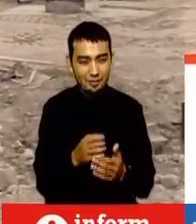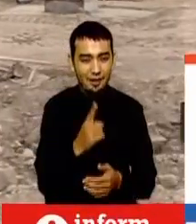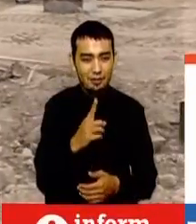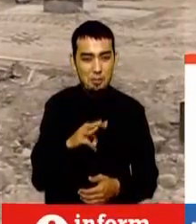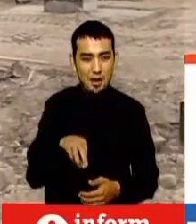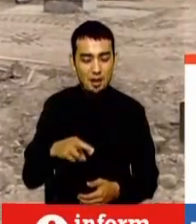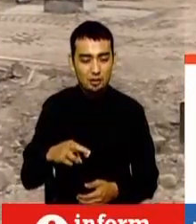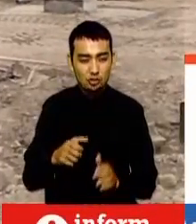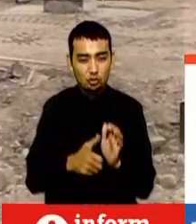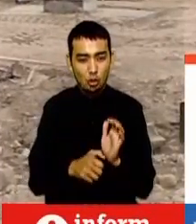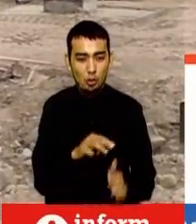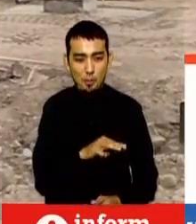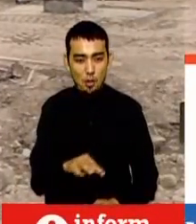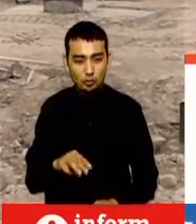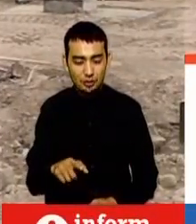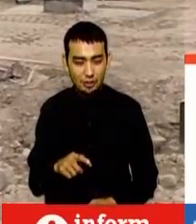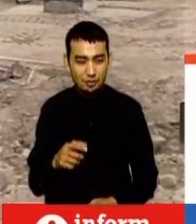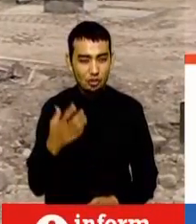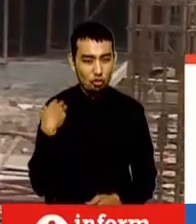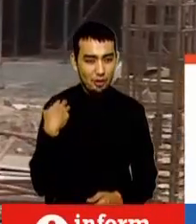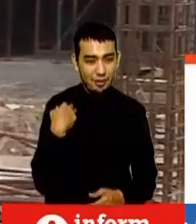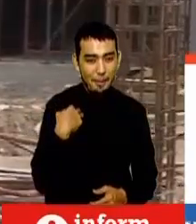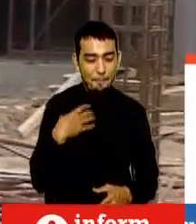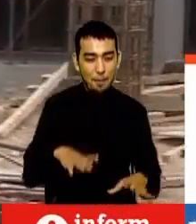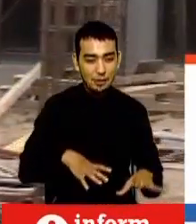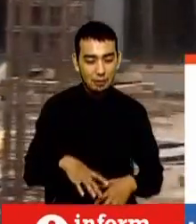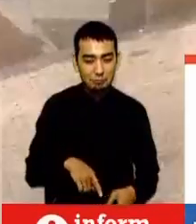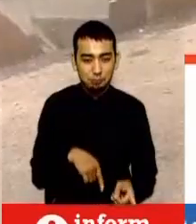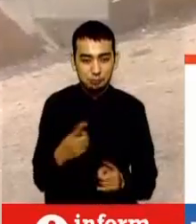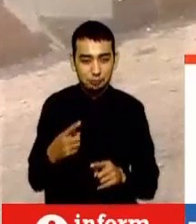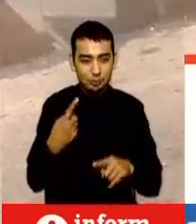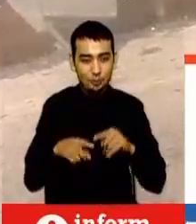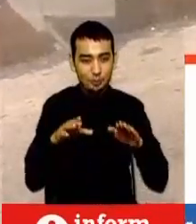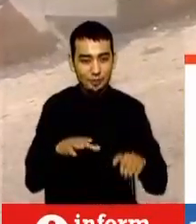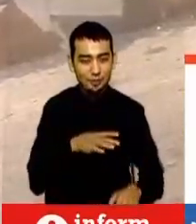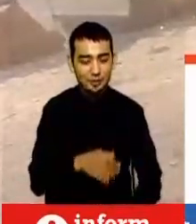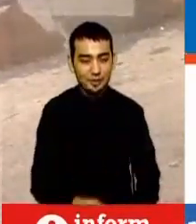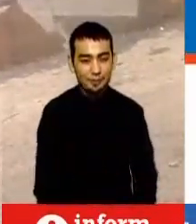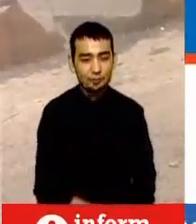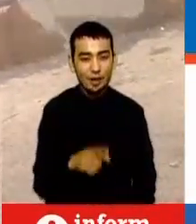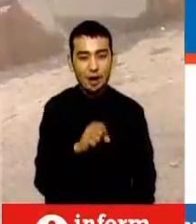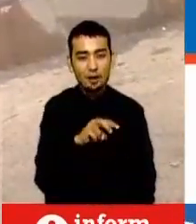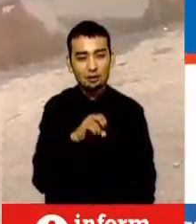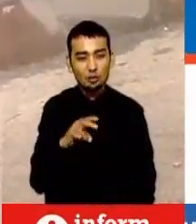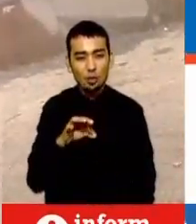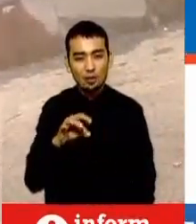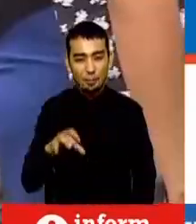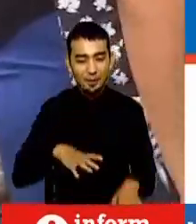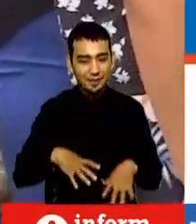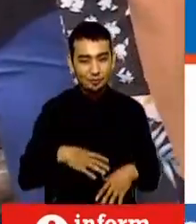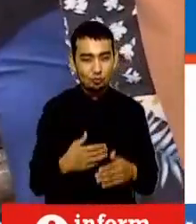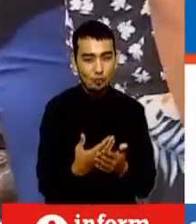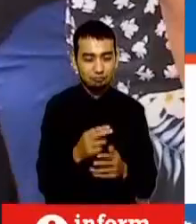1 миллиард 600 миллион алған базар басшылығы ауысып кеткен. Бұл Алтын Орда базарында бой көтеріп жатқан жаңа